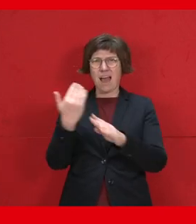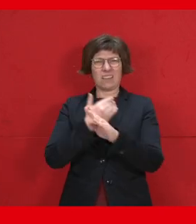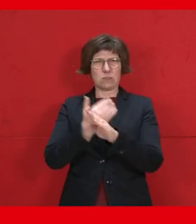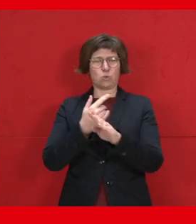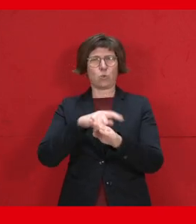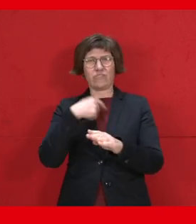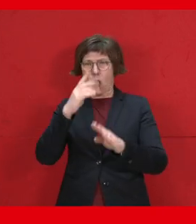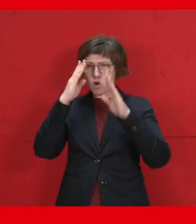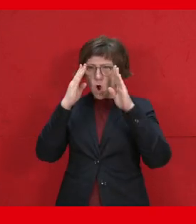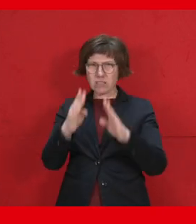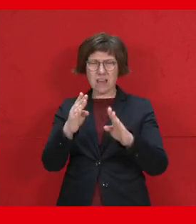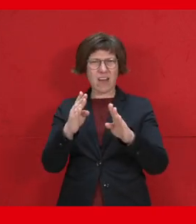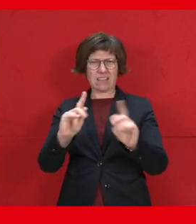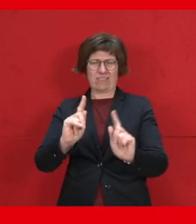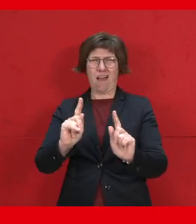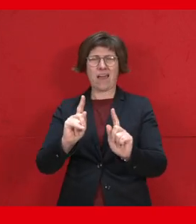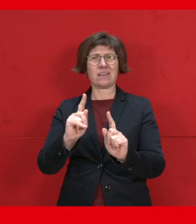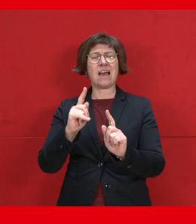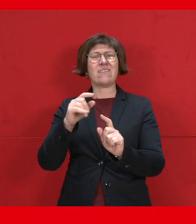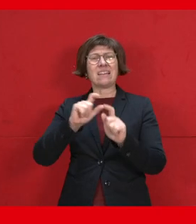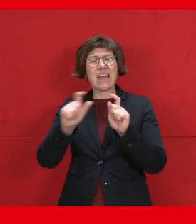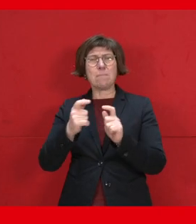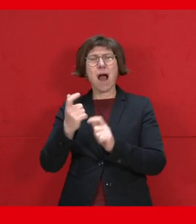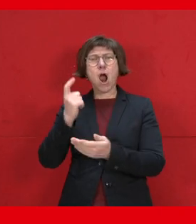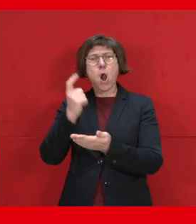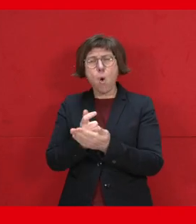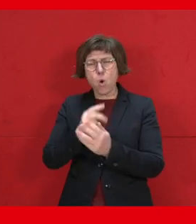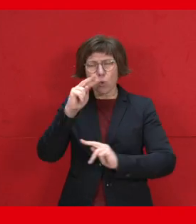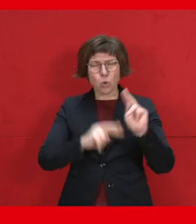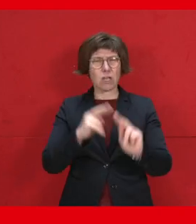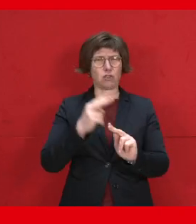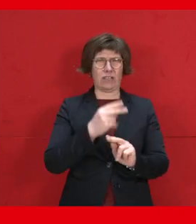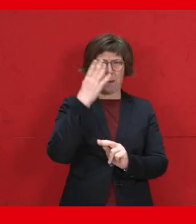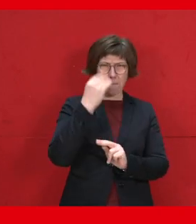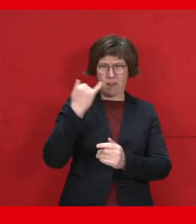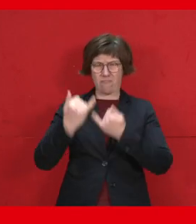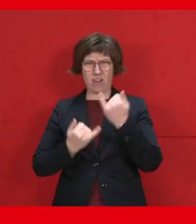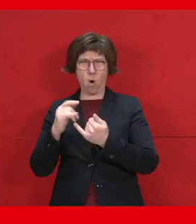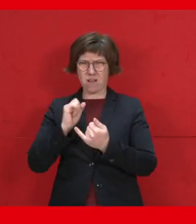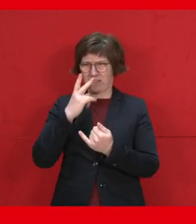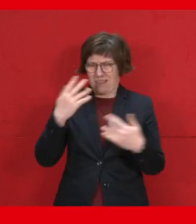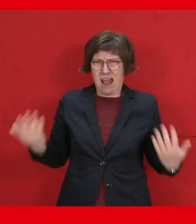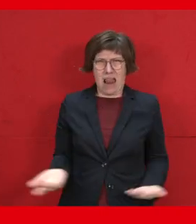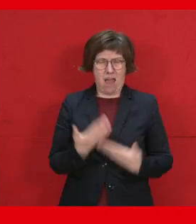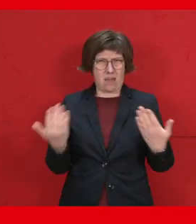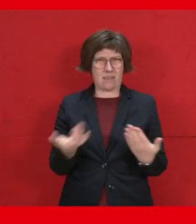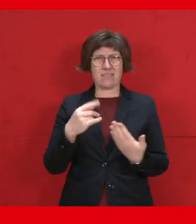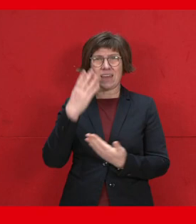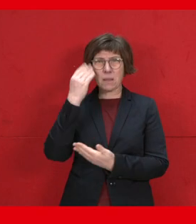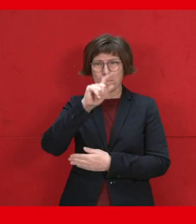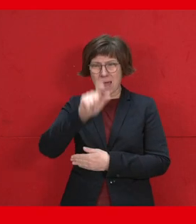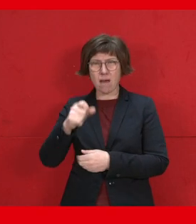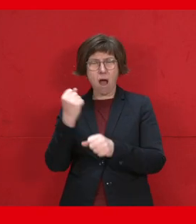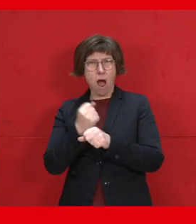dass wir so konservativ wären. Ein Blick in die Gehaltsunterschiede von Männern und Frauen reicht aus, um zu erklären, warum nicht die Männer